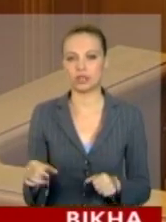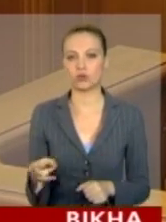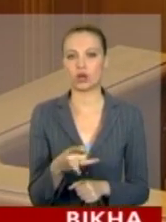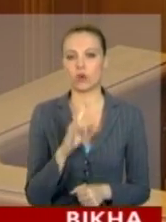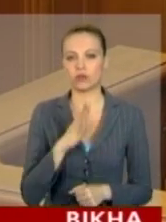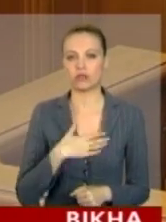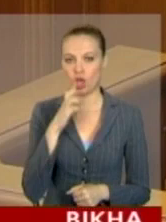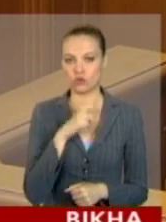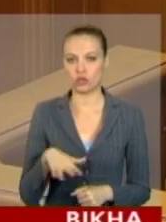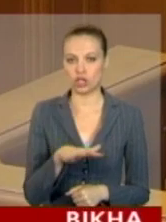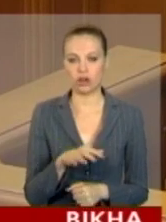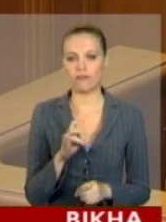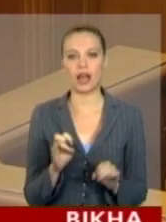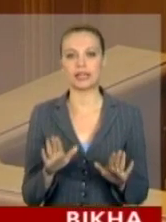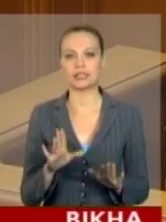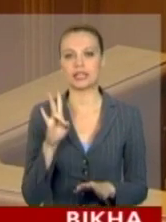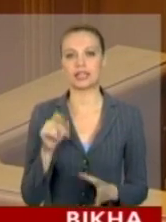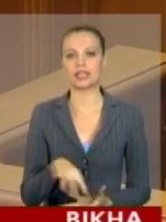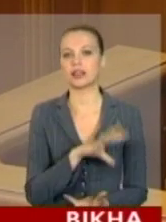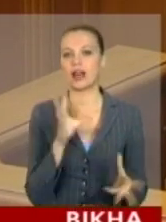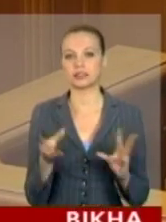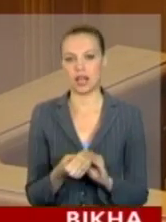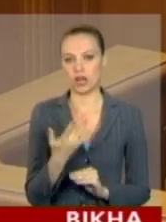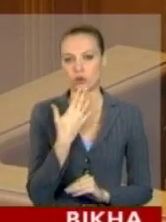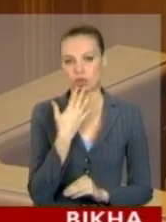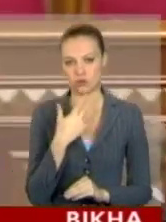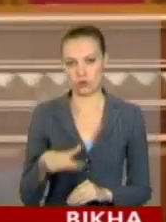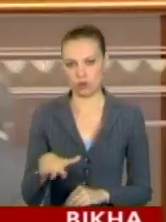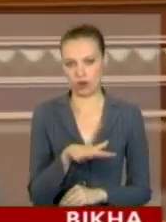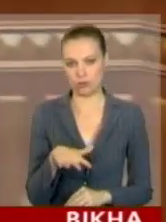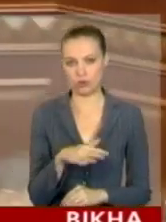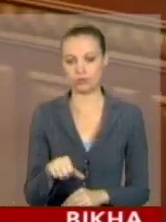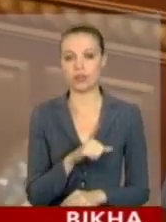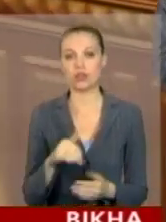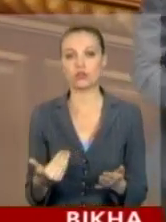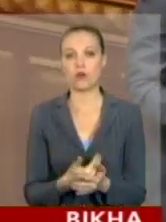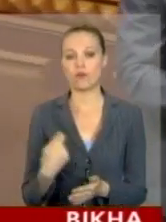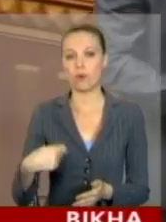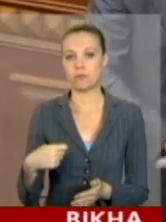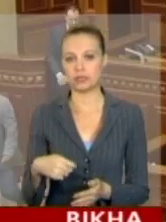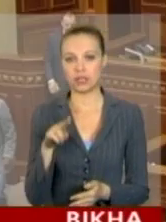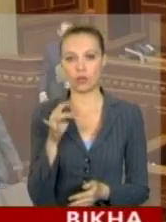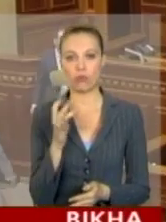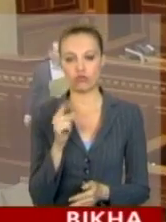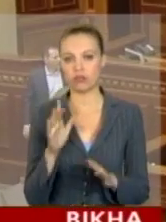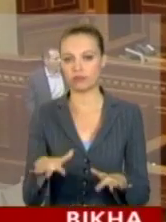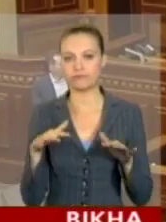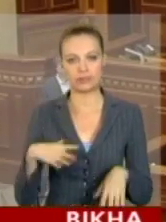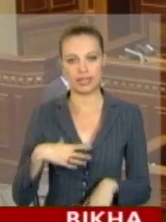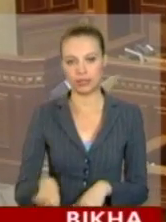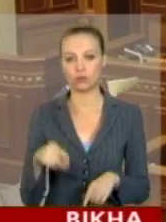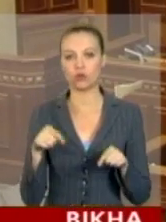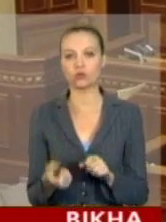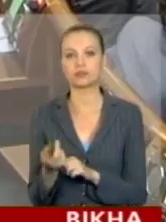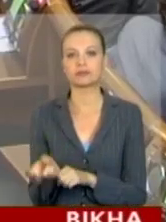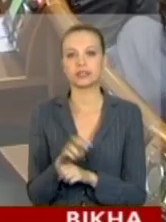регіонах нашої держави, а не тільки на загальнонаціональному рівні. Самого новообраного президента Порошенка в залі не було. Тут